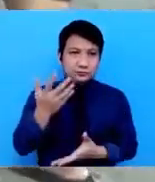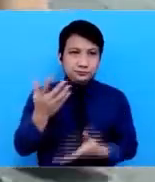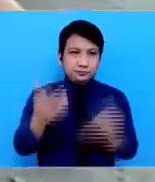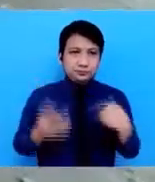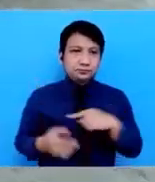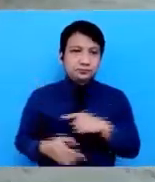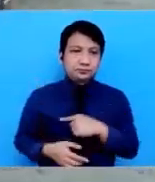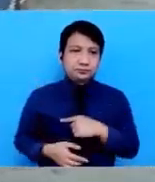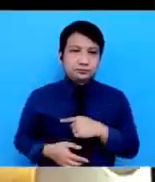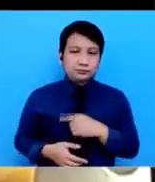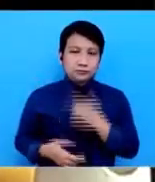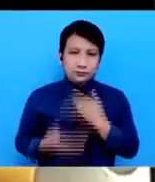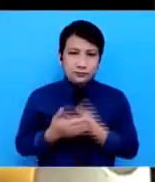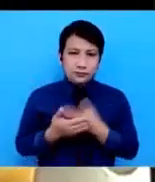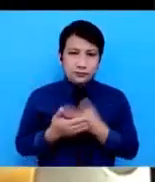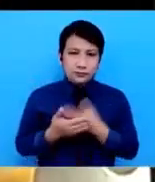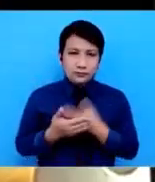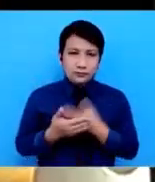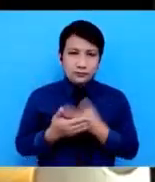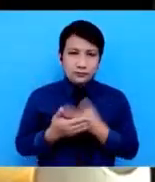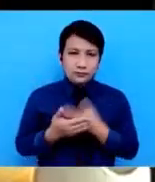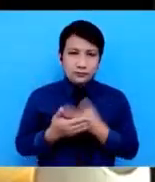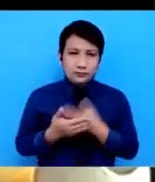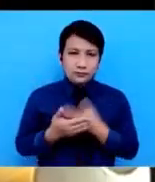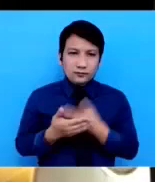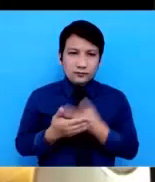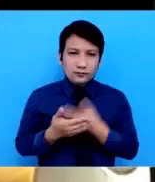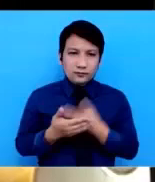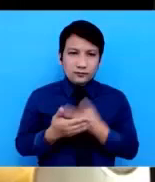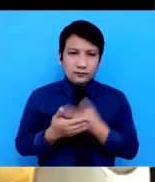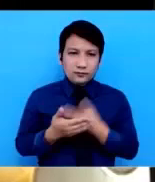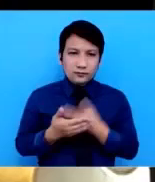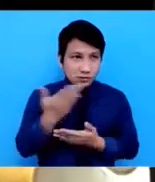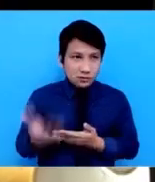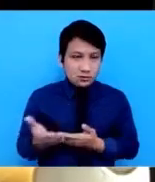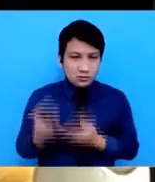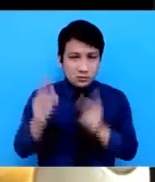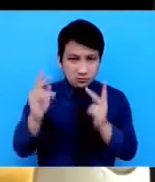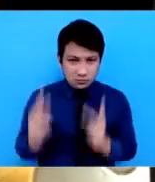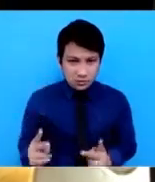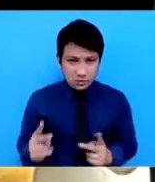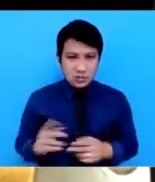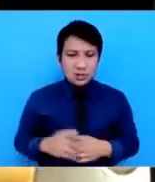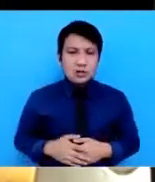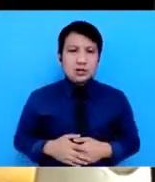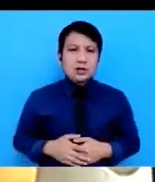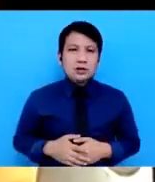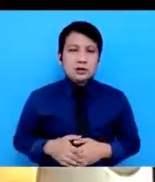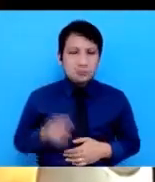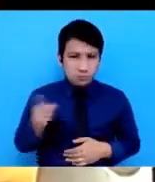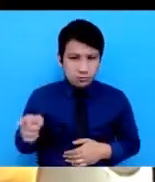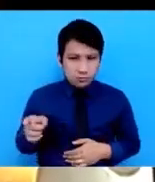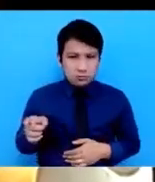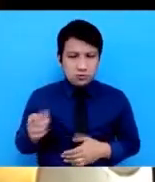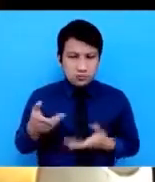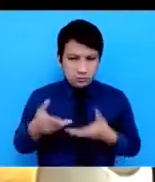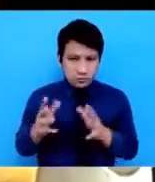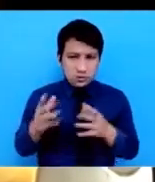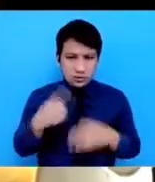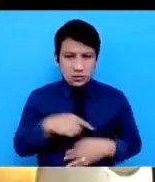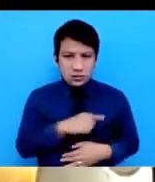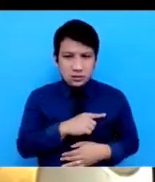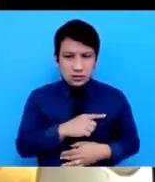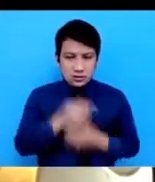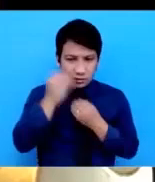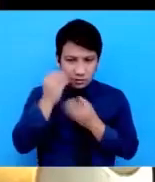ay pakiusap na pagbigyan naman po ang mga tao at nang sa ganon, ang aming